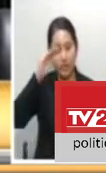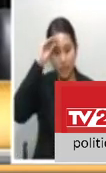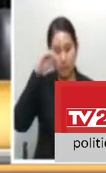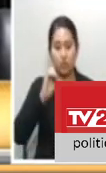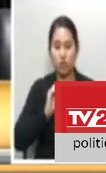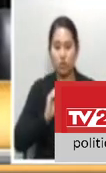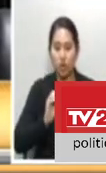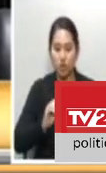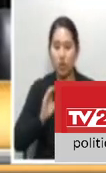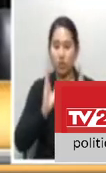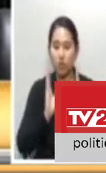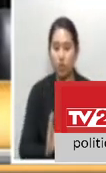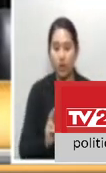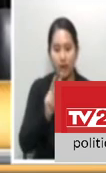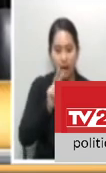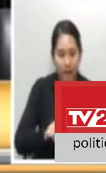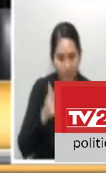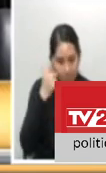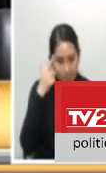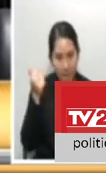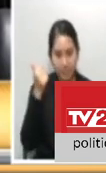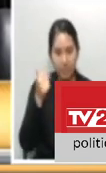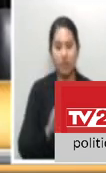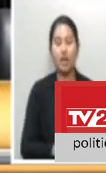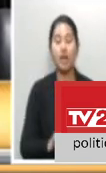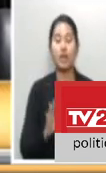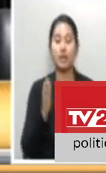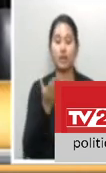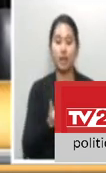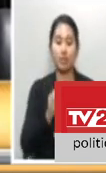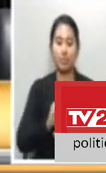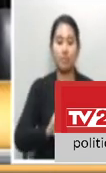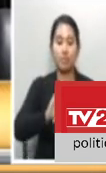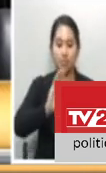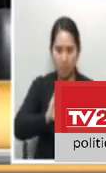ได้เพราะฉะนั้นในกระทรวงนี้ถึงแม้ว่างบประมาณจะสูงผ